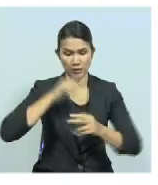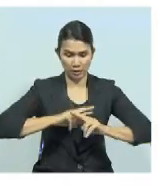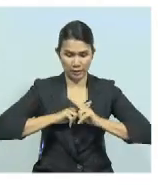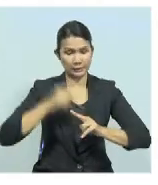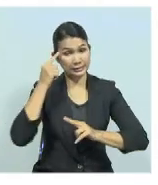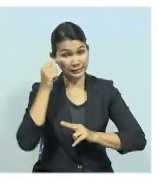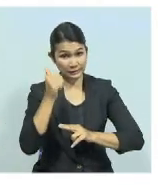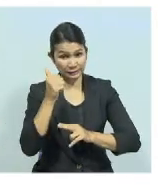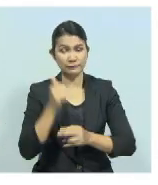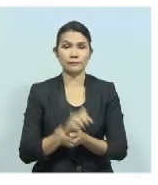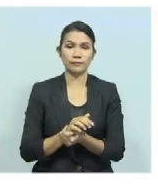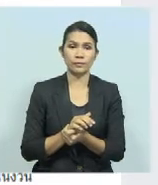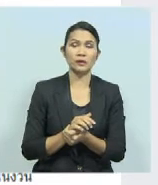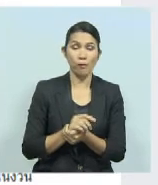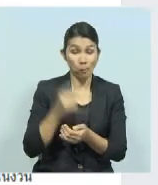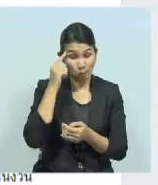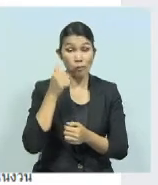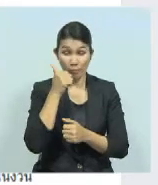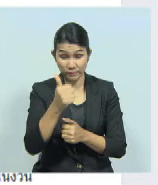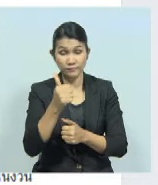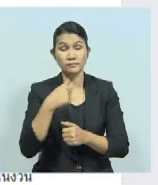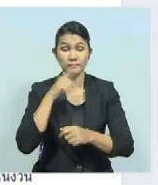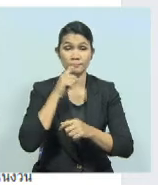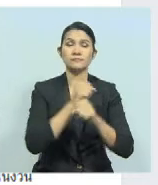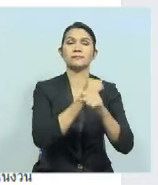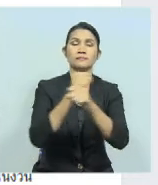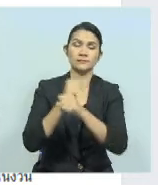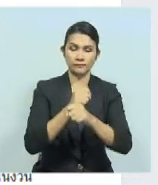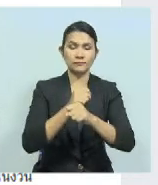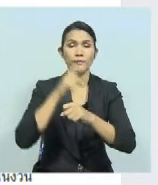องที่ดีซึ่งการเลี้ยงดูที่ดีเนี่ยมันก็จะป้องกันปัญหา